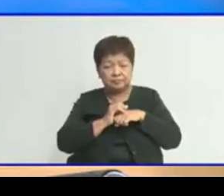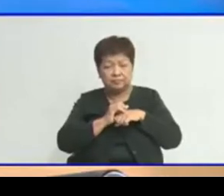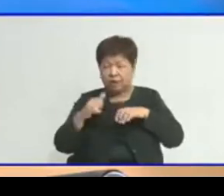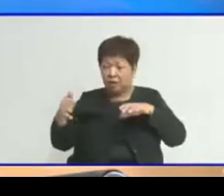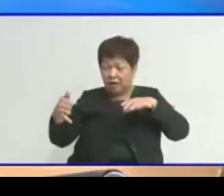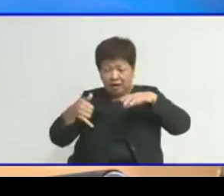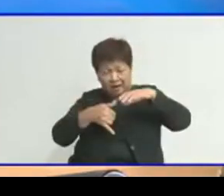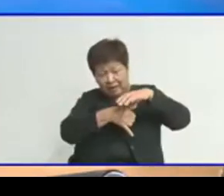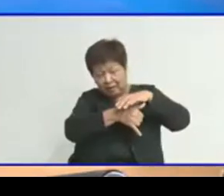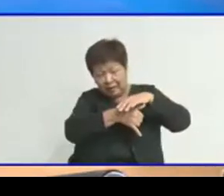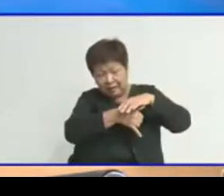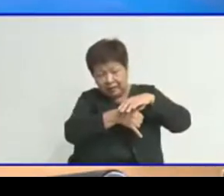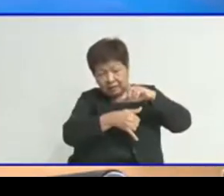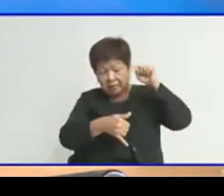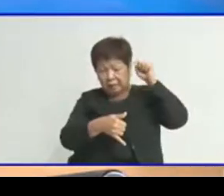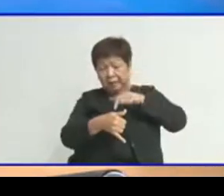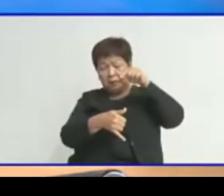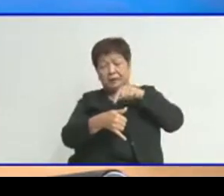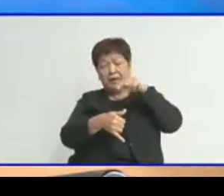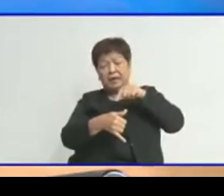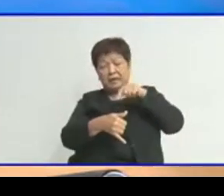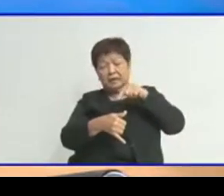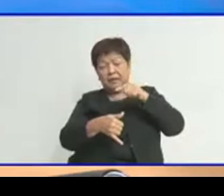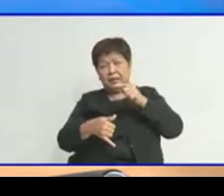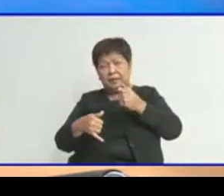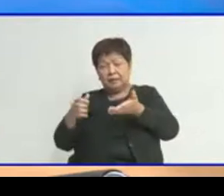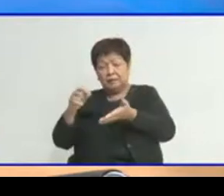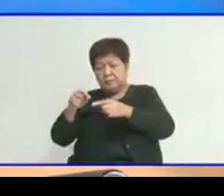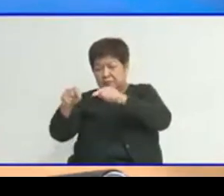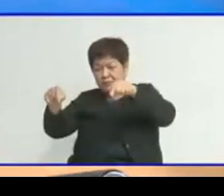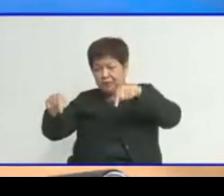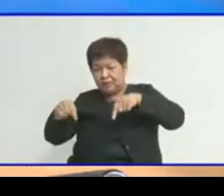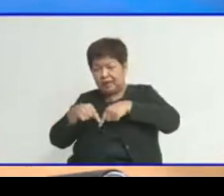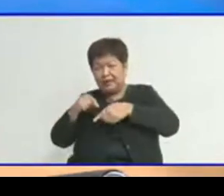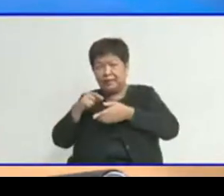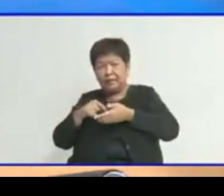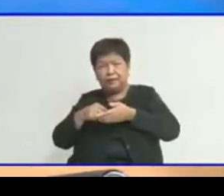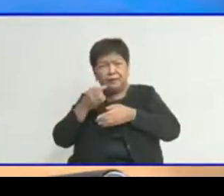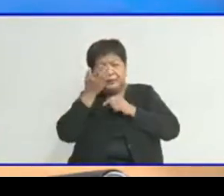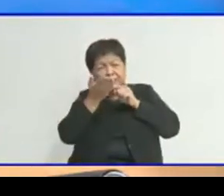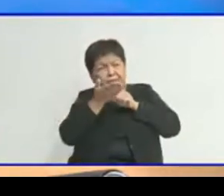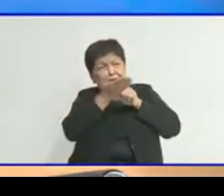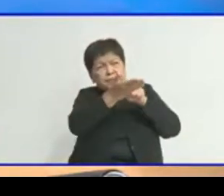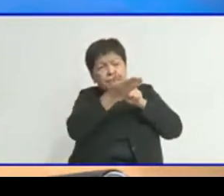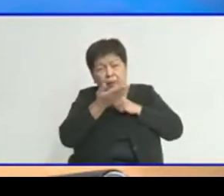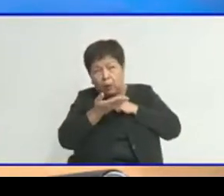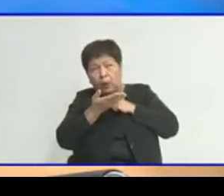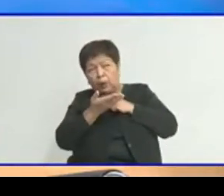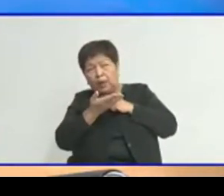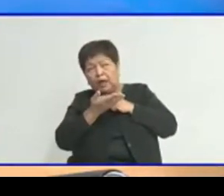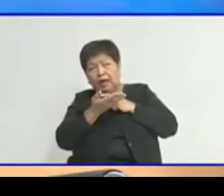คำร้องขอรับการคุ้มครองจาก UNHCR ทั้งได้รับฐานะเป็นผู้ลี้ภัยแล้วหรืออยู่ระหว่างกองฐ